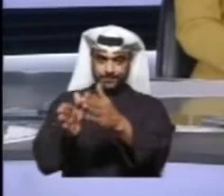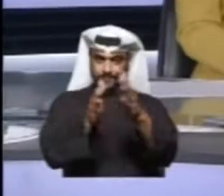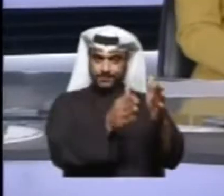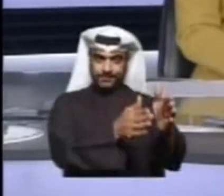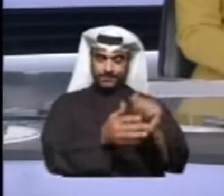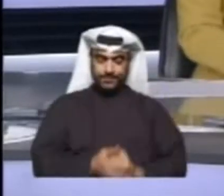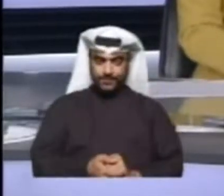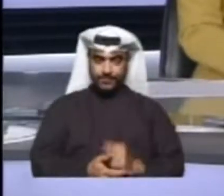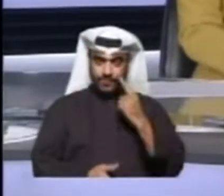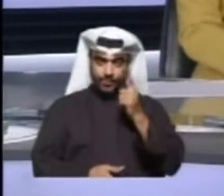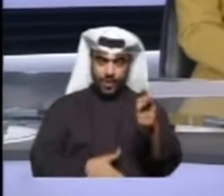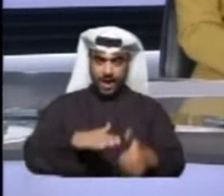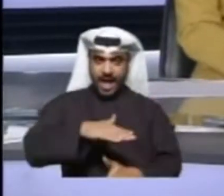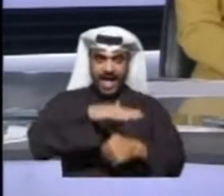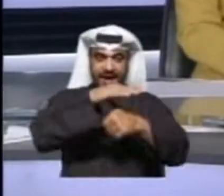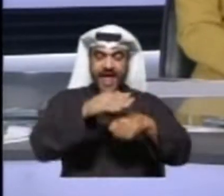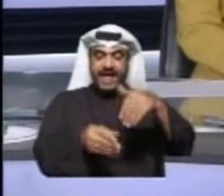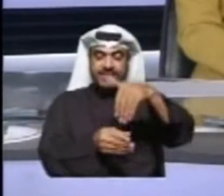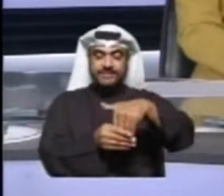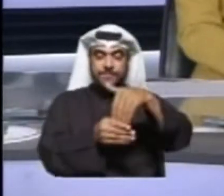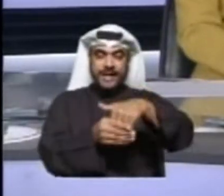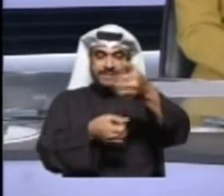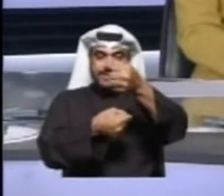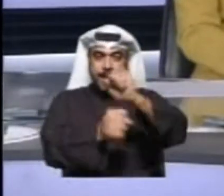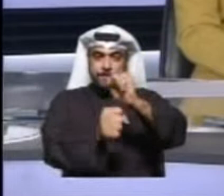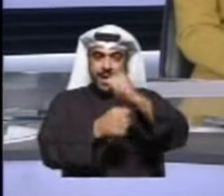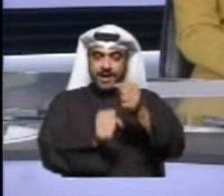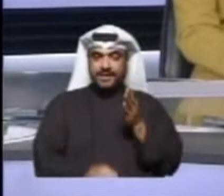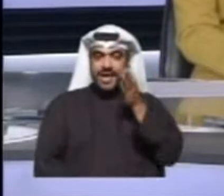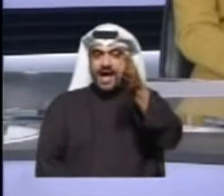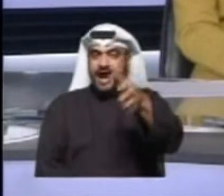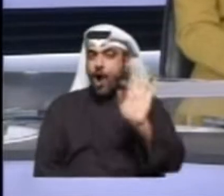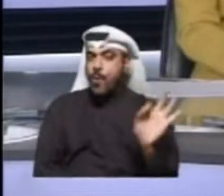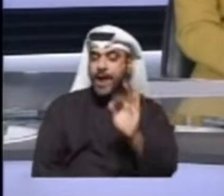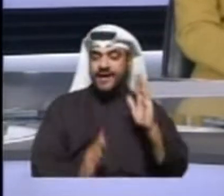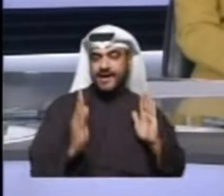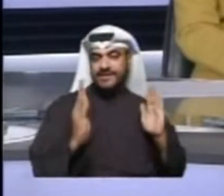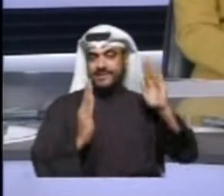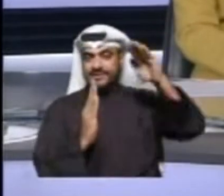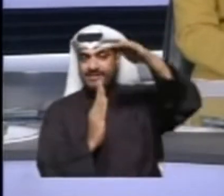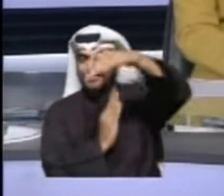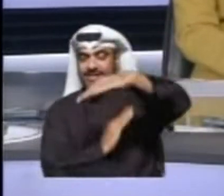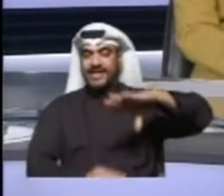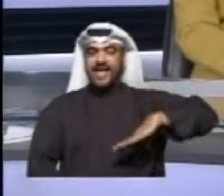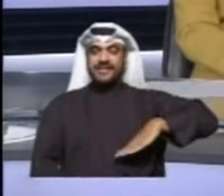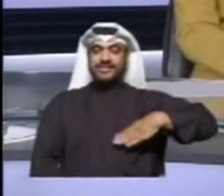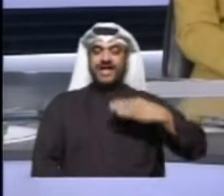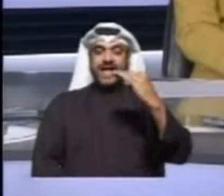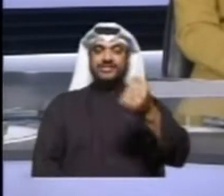قام رئيس وأعضاء المجلس البلدي بزيارة ميدانية لموقع جسر الشيخ جابر والذي بلغت نسبة إنجازه